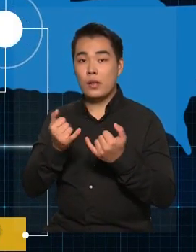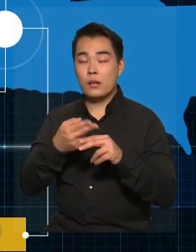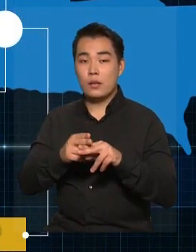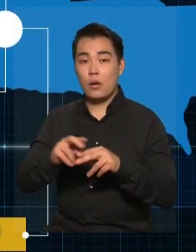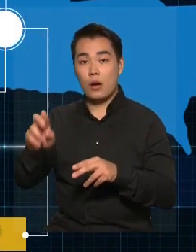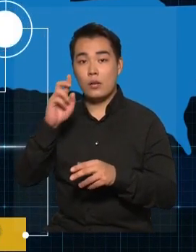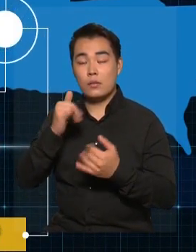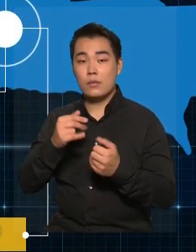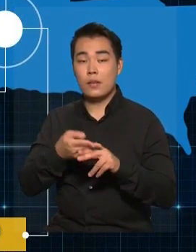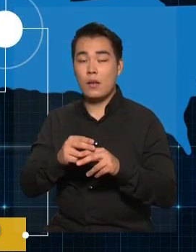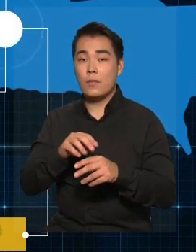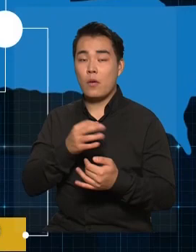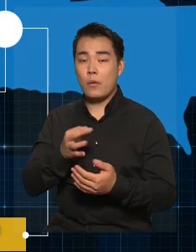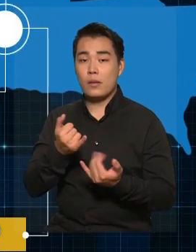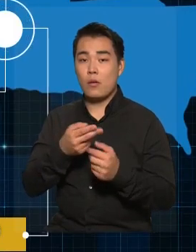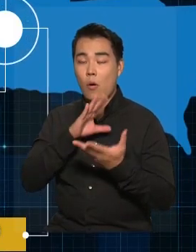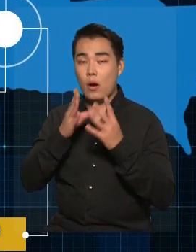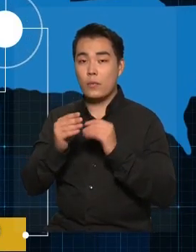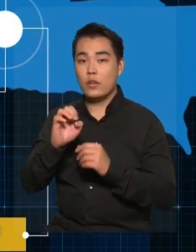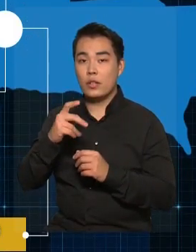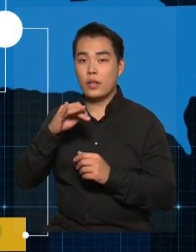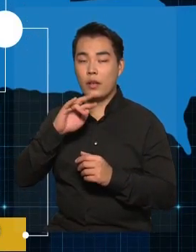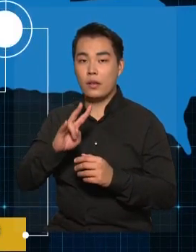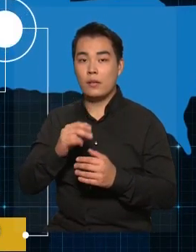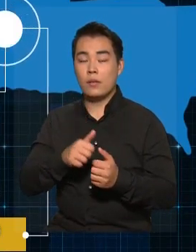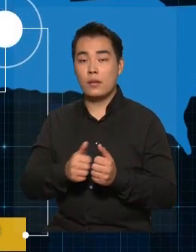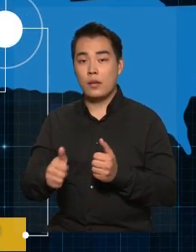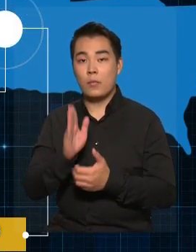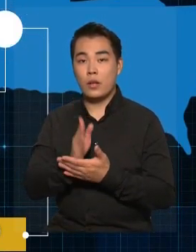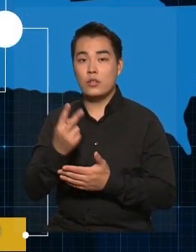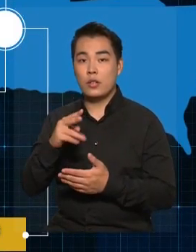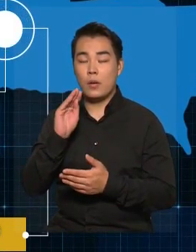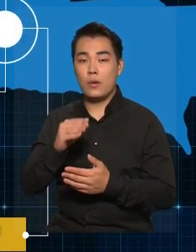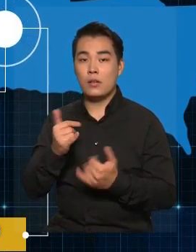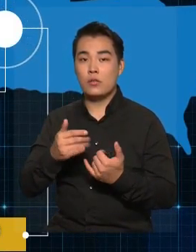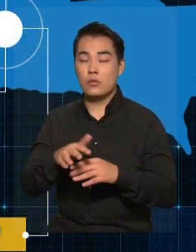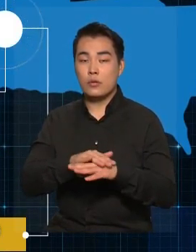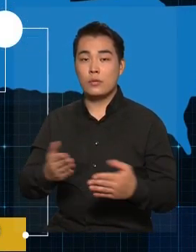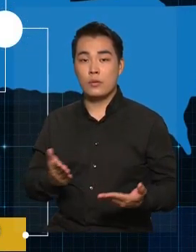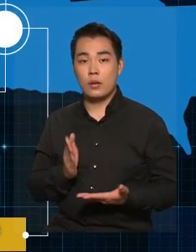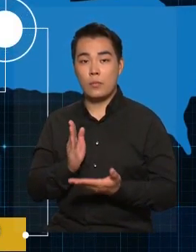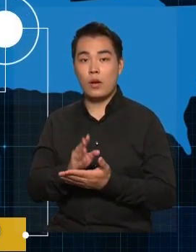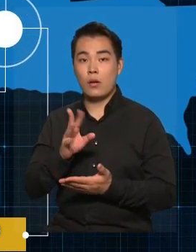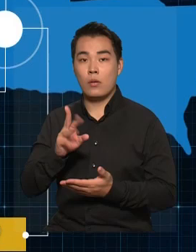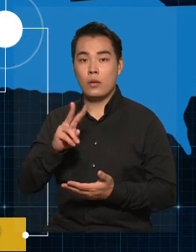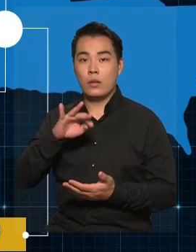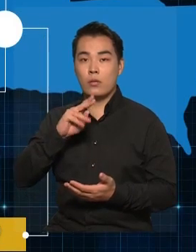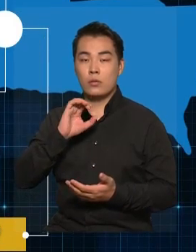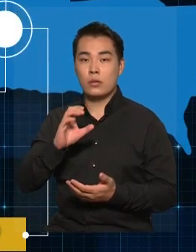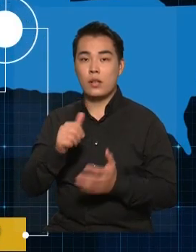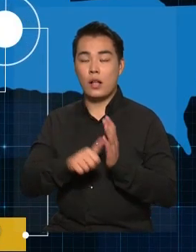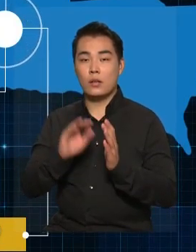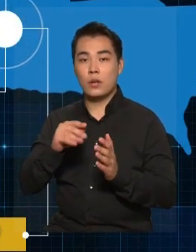ішіндегі адам санының көптігі бойынша Жетіген алда тұр. Мұнда 20 000-нан астам тұрғын бар. Қоянқұста 6,5 мыңнан астам адам тұрады.